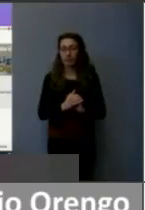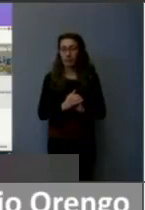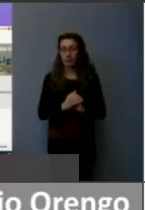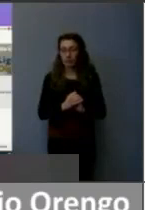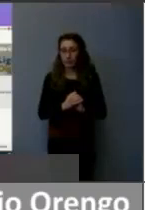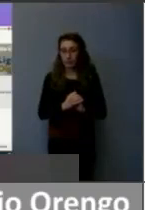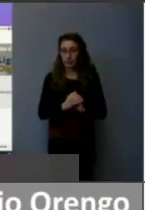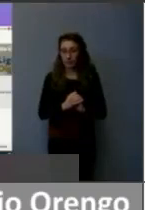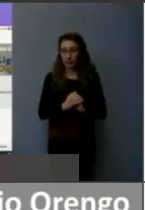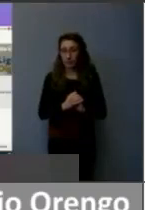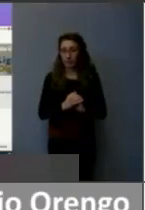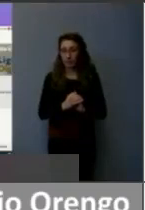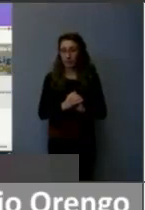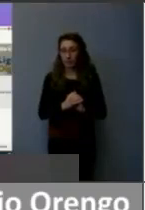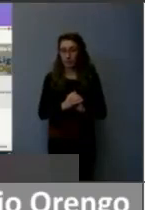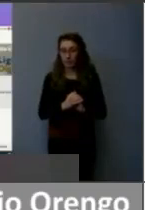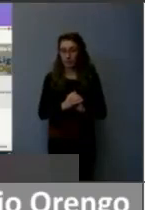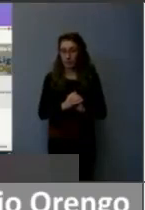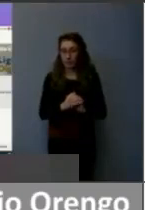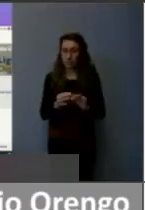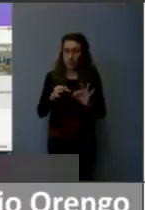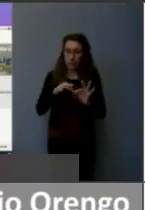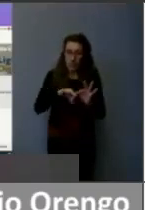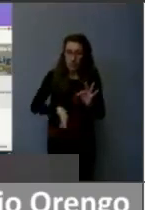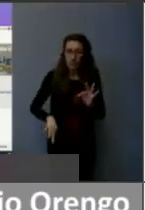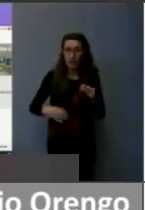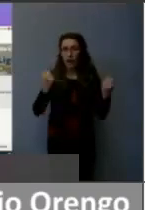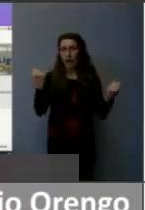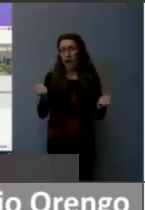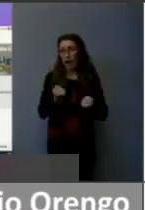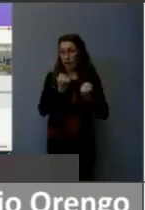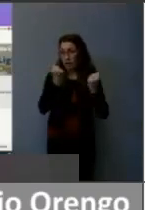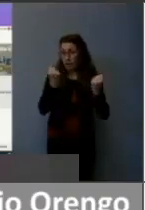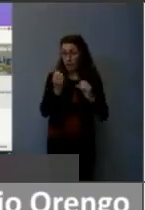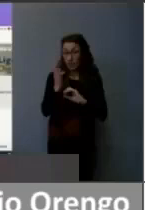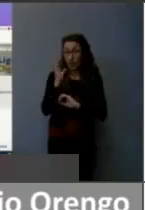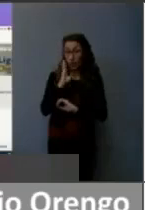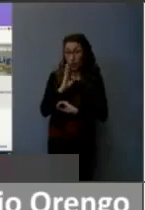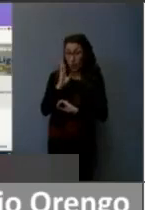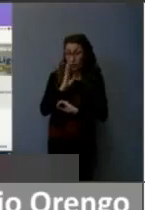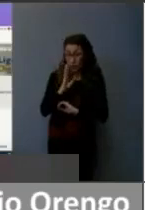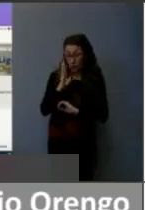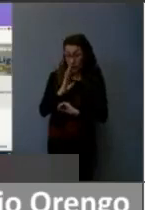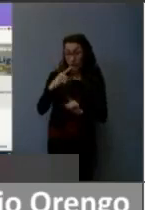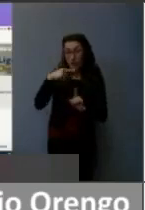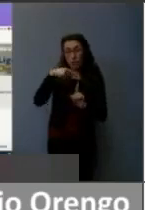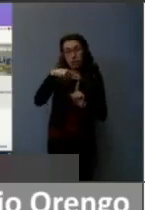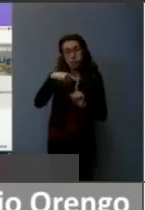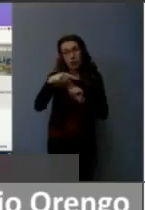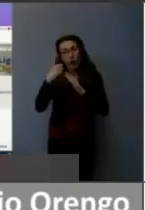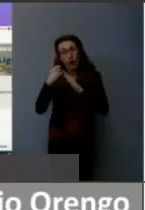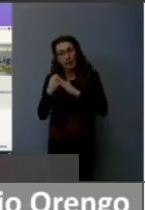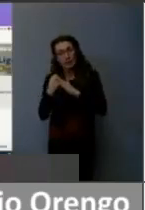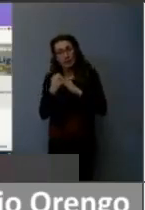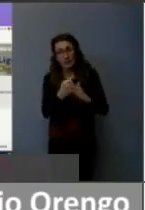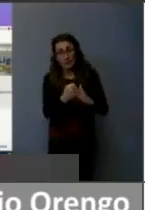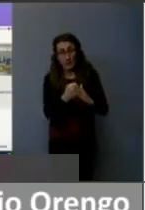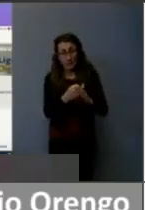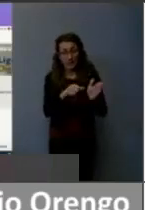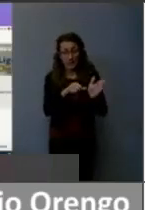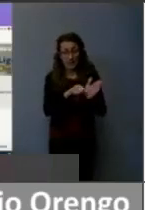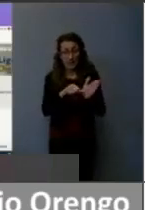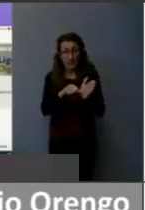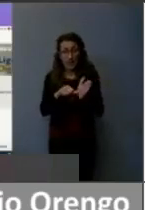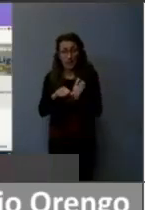l'attività di consulenza e assistenza nei settori di cui al punto